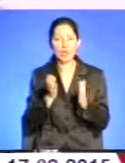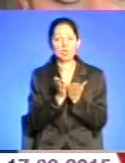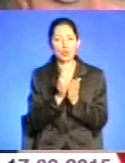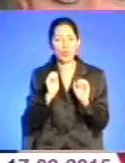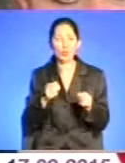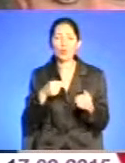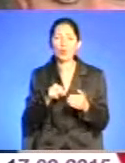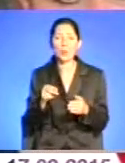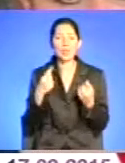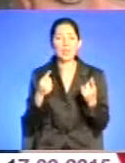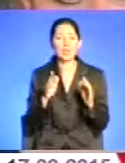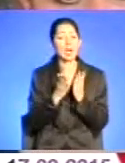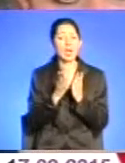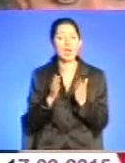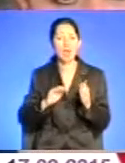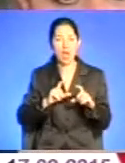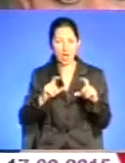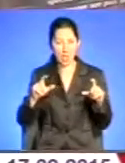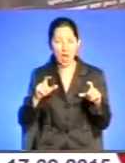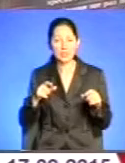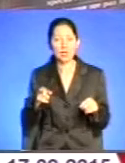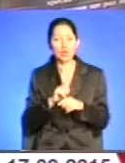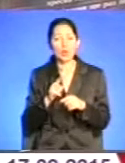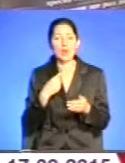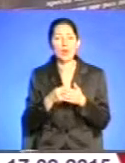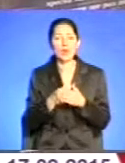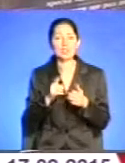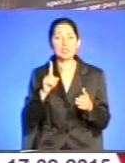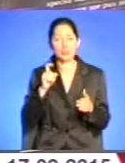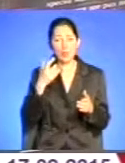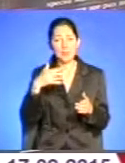книгарнях Тернополя. Вартість примірника – 150 гривень. Зібрані від